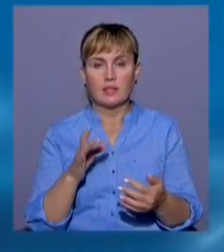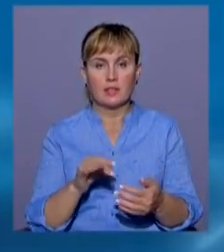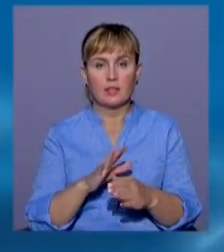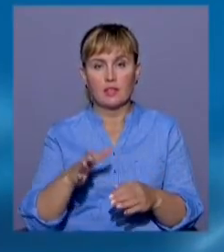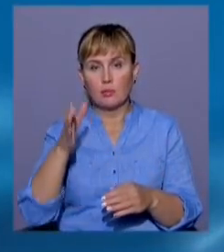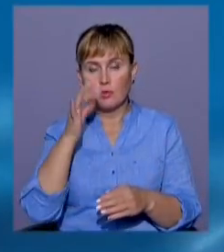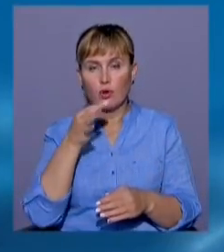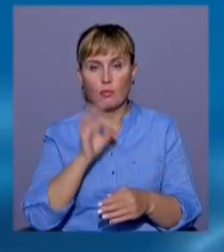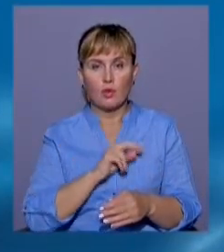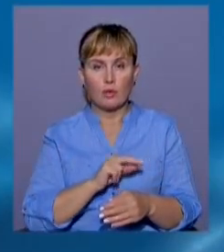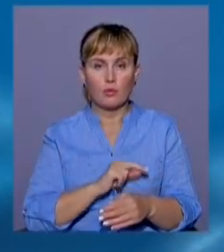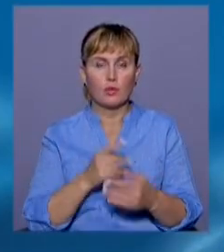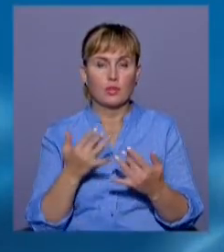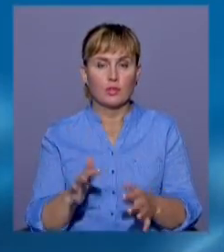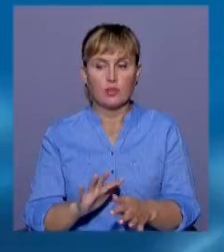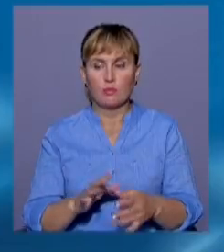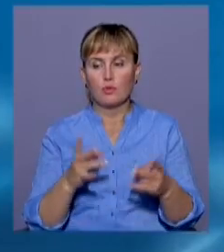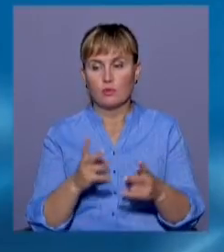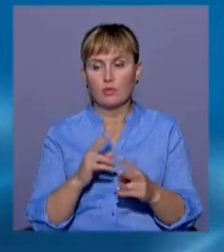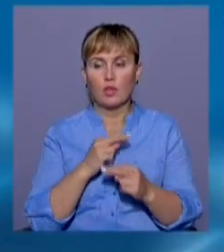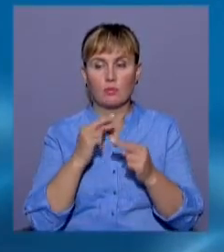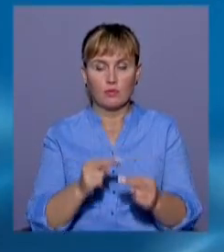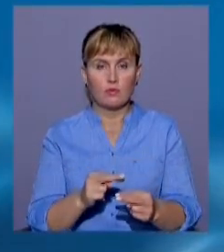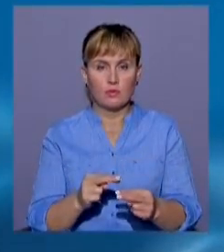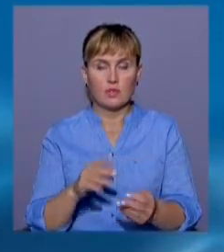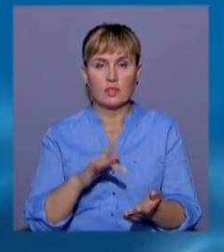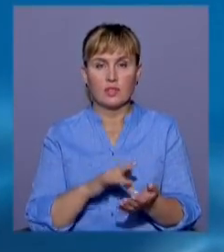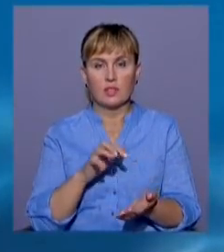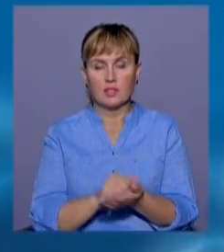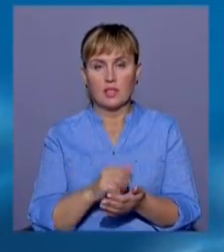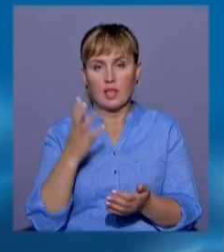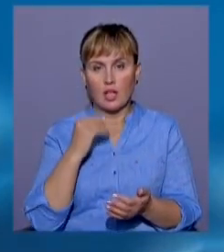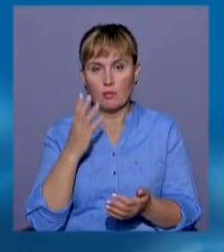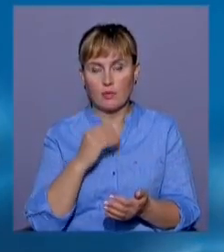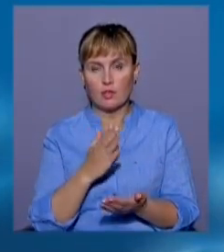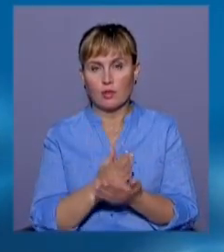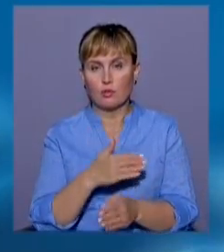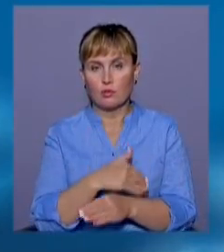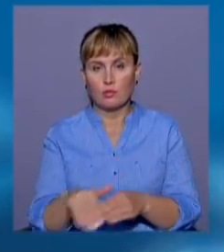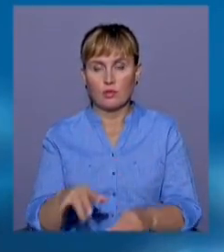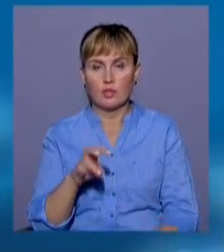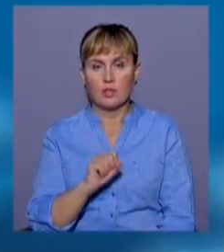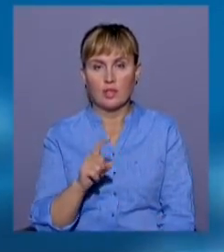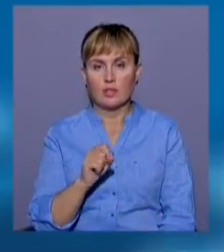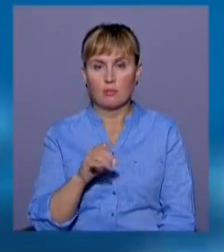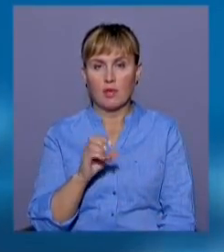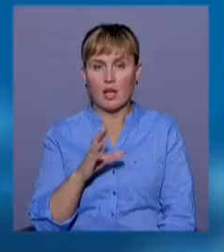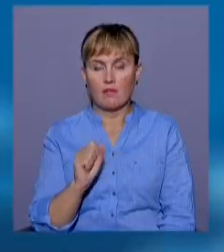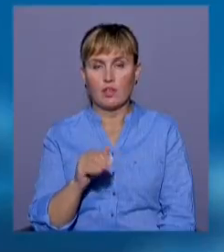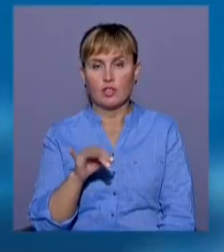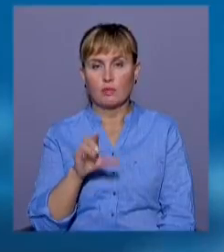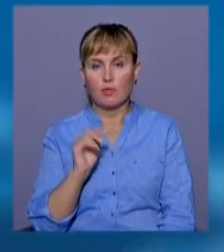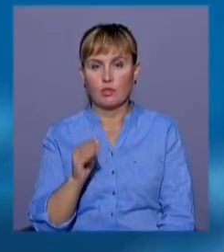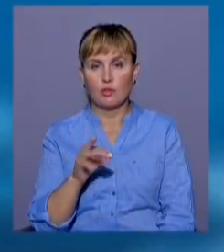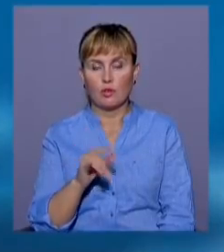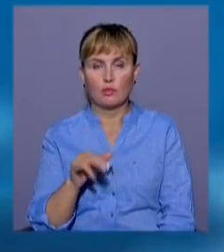образования, ни опыта работы здесь не требуется. Нужно лишь обратиться в Центр занятости Алматы. Он находится на пересечении проспекта Назарбаева и Жебекжолы. При